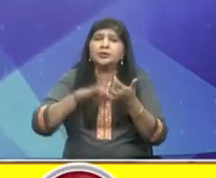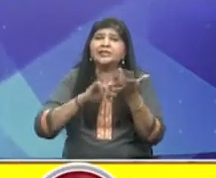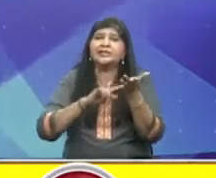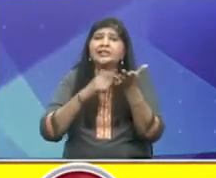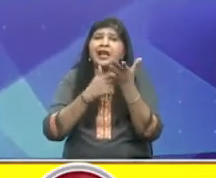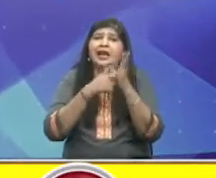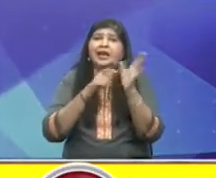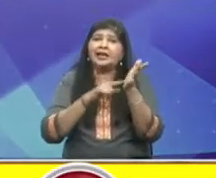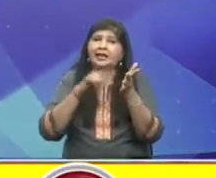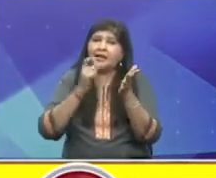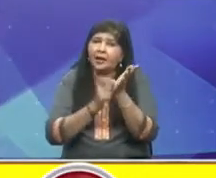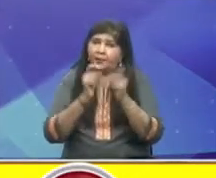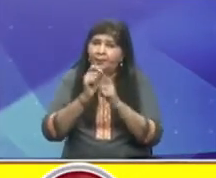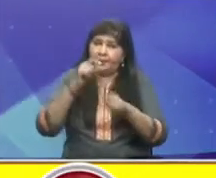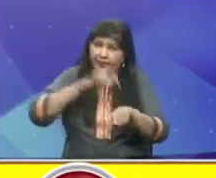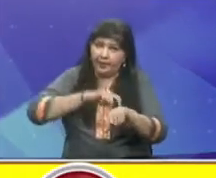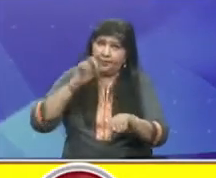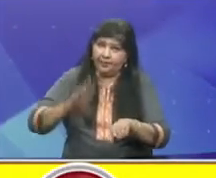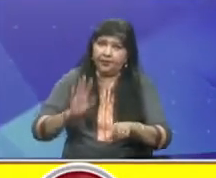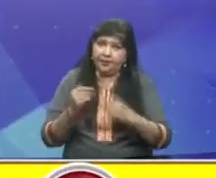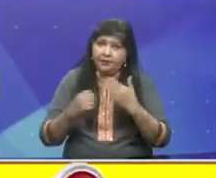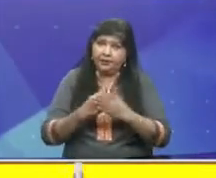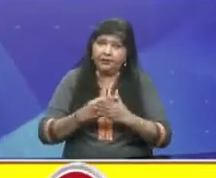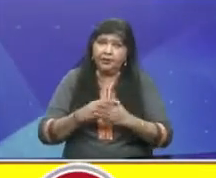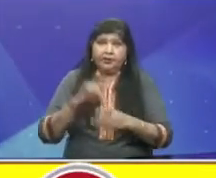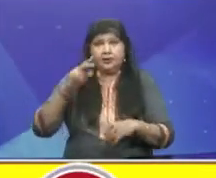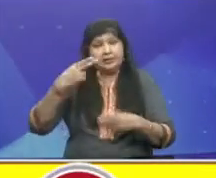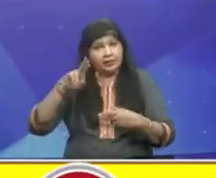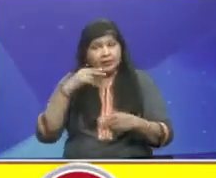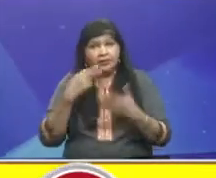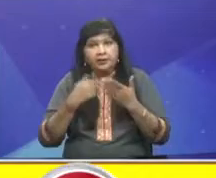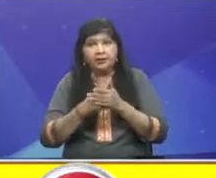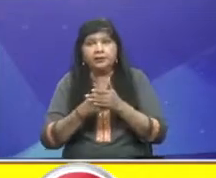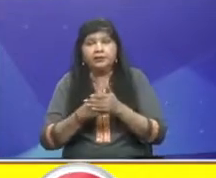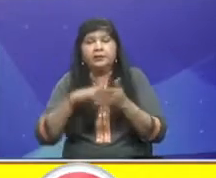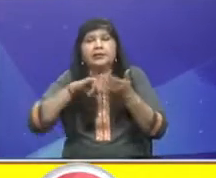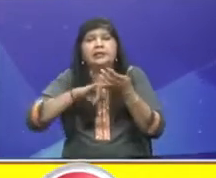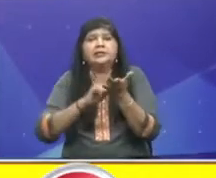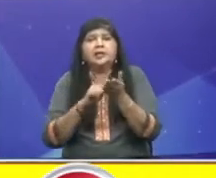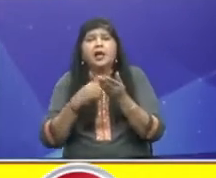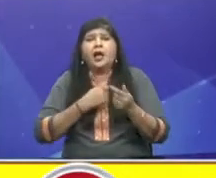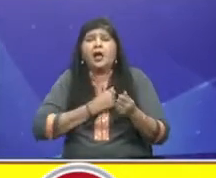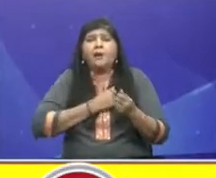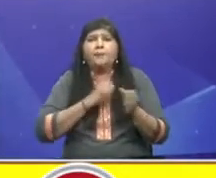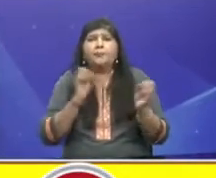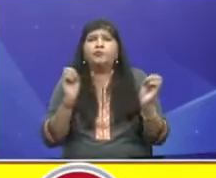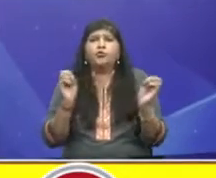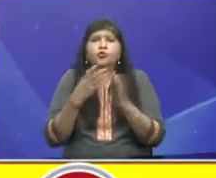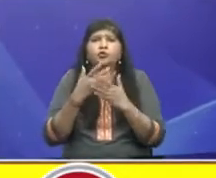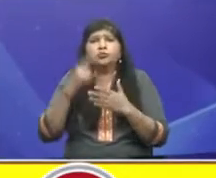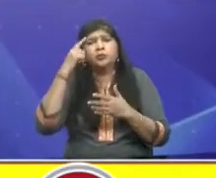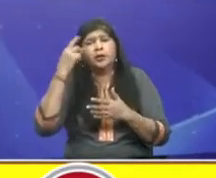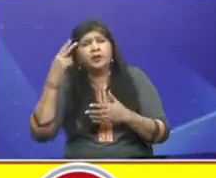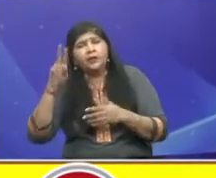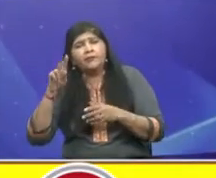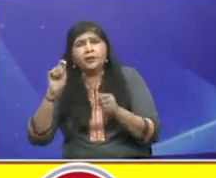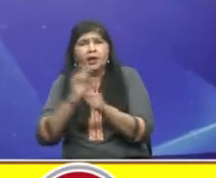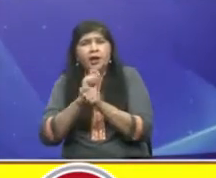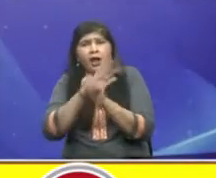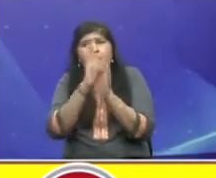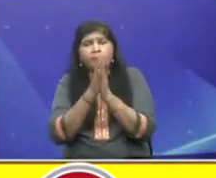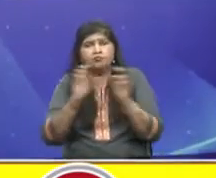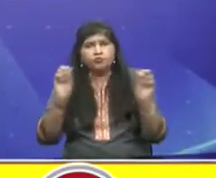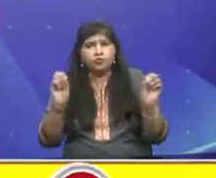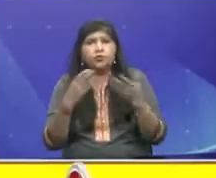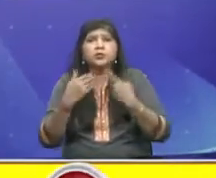है, ये स्टार्टअप का युग है और ये भी सही है कि स्टार्टअप की दुनिया में आज भारत विश्व